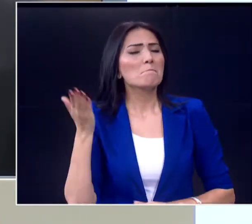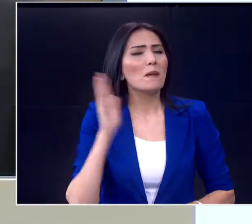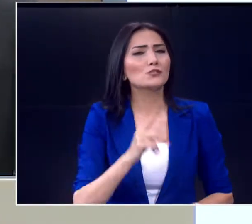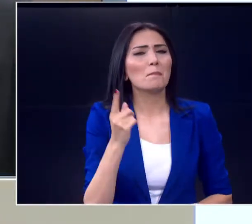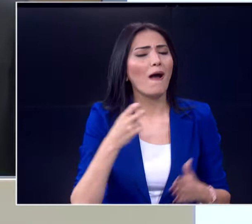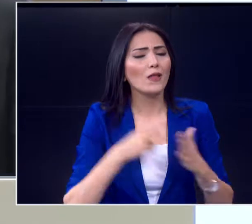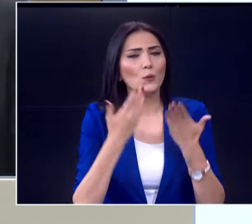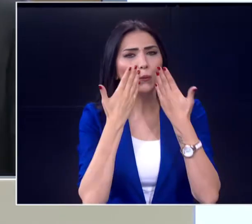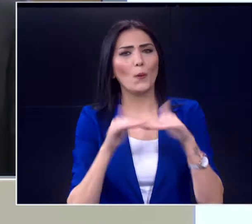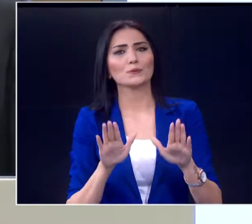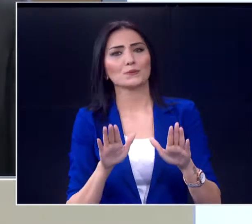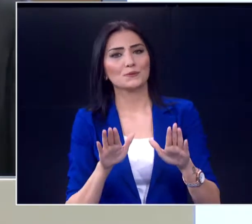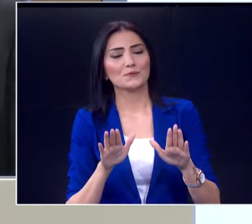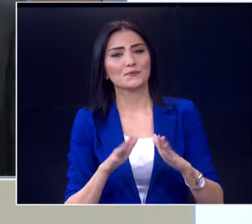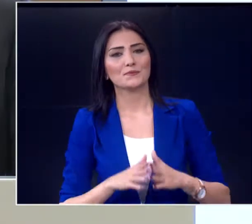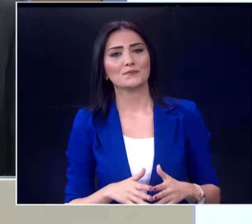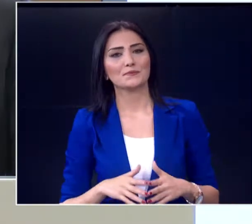bir adı yoktur.